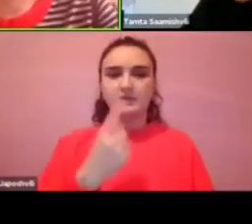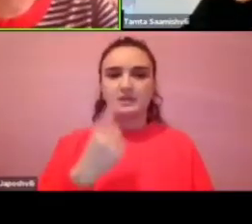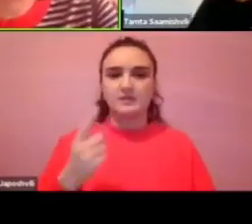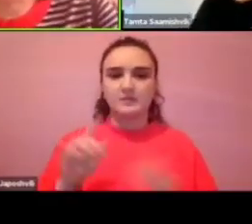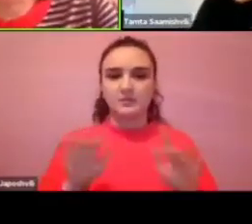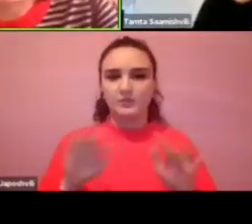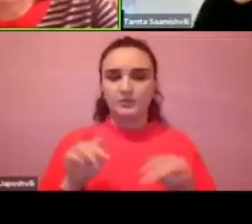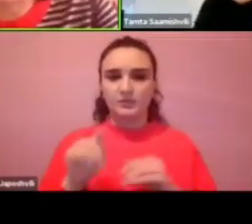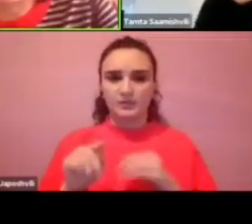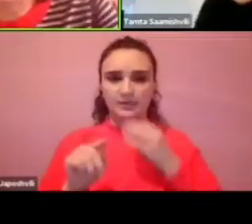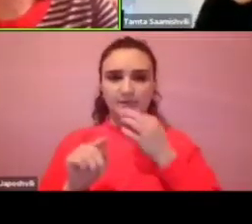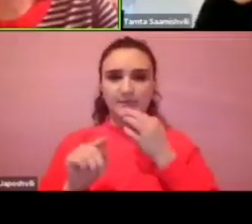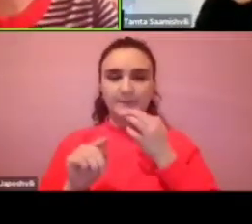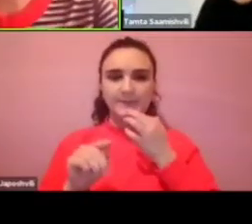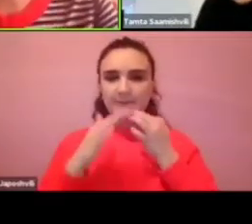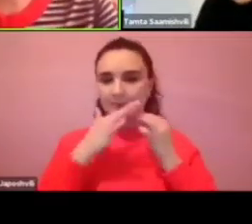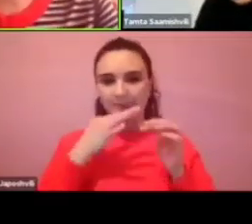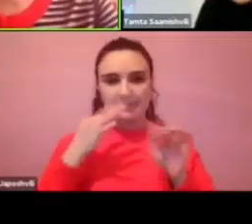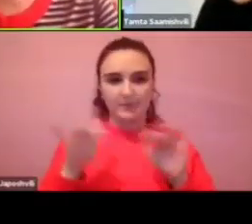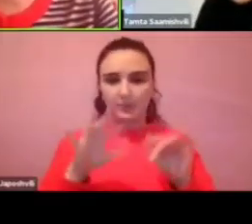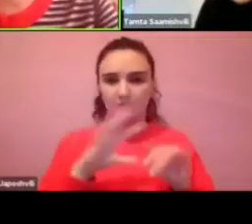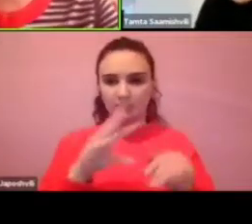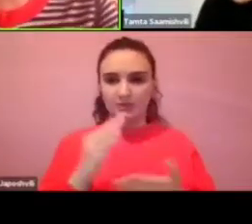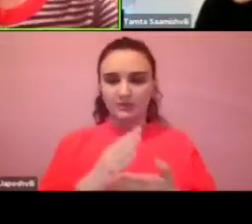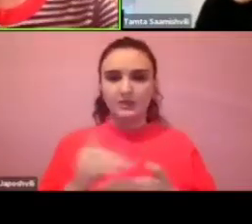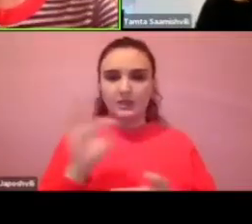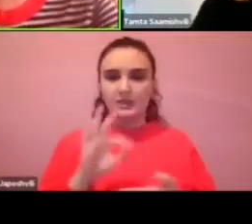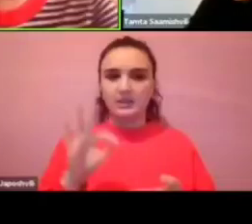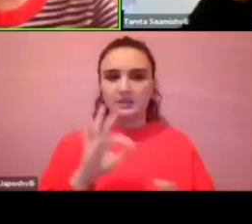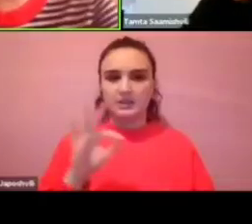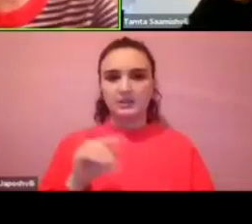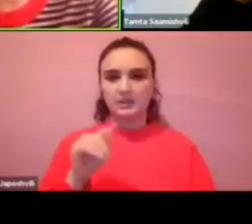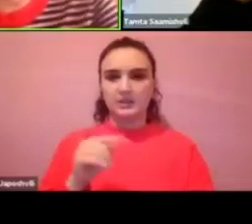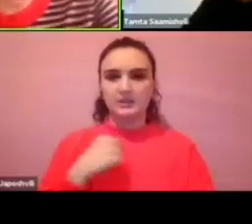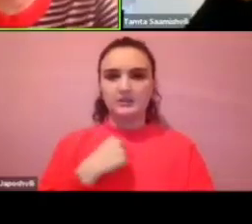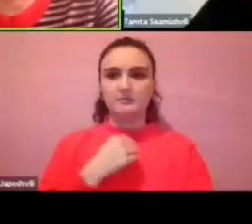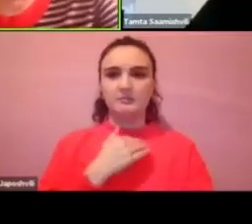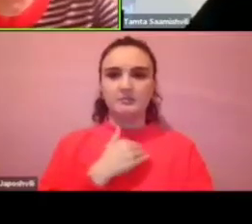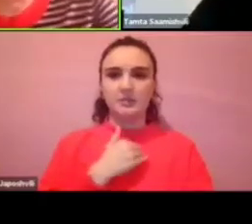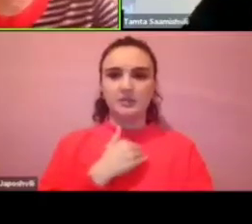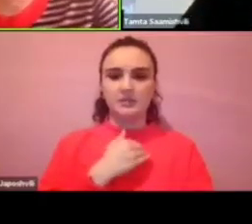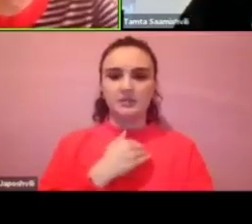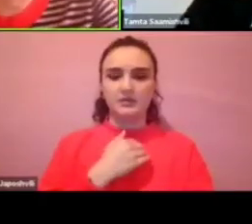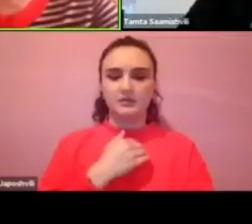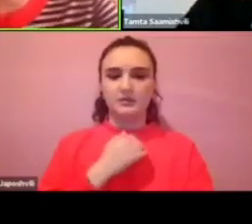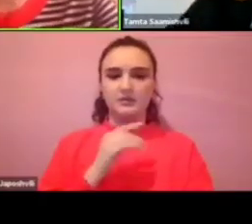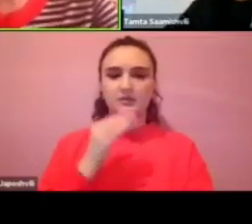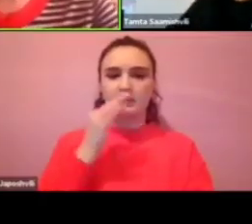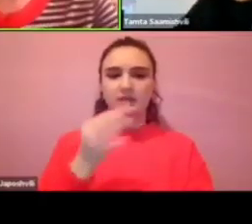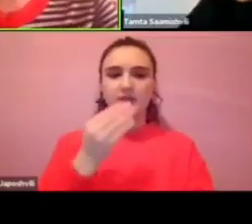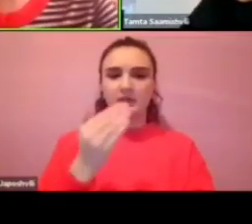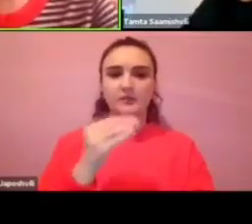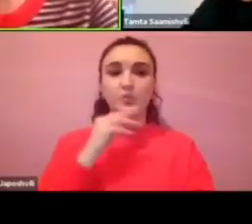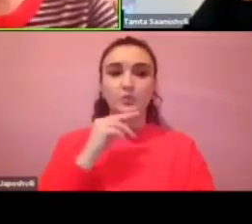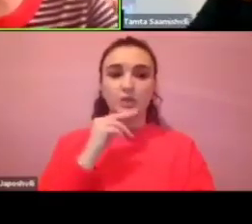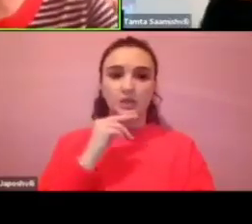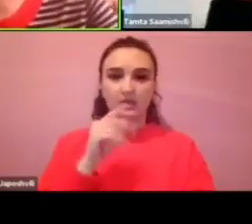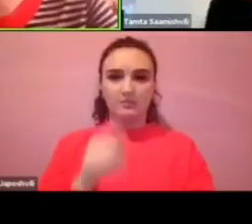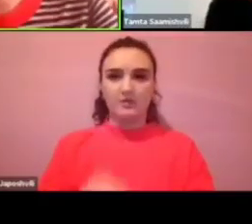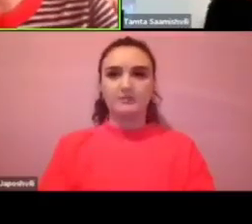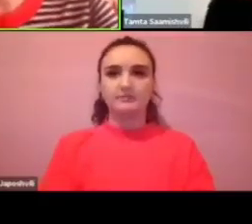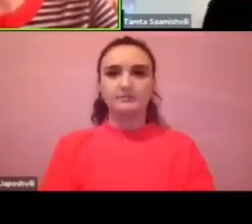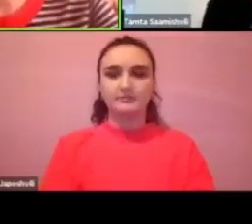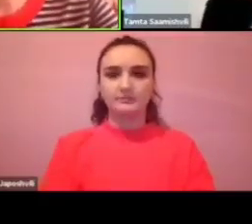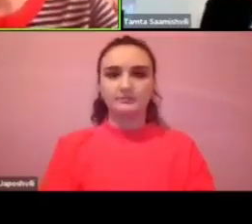ხა ნაწლავს რა თქმა უნდა, ბევრი ფუნქცია აქვს და თურმე რაზეც მე დღეს თქვენთვის მინდა, რაზეც მინდა შევაჩერო თქვენი ყურადღება, ეს არის, რომ აი